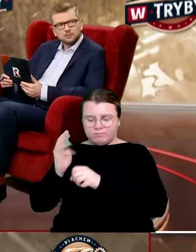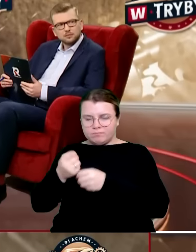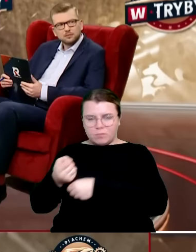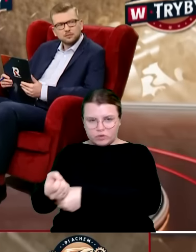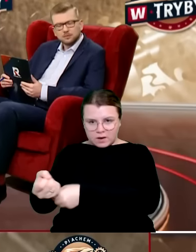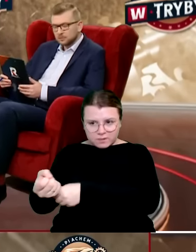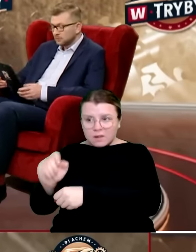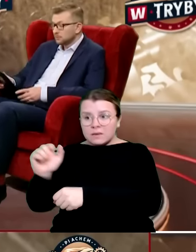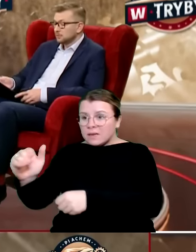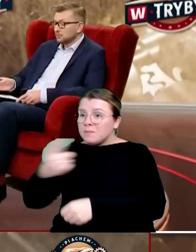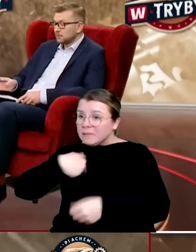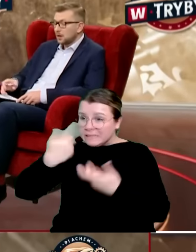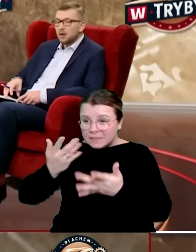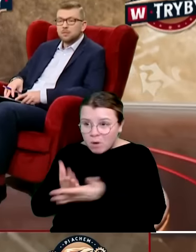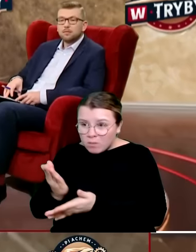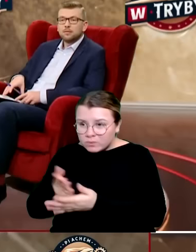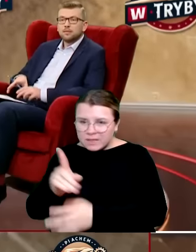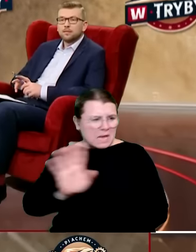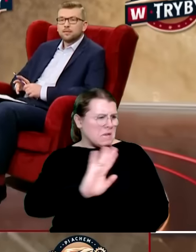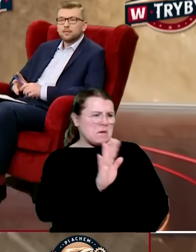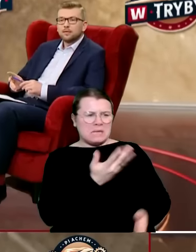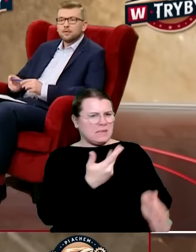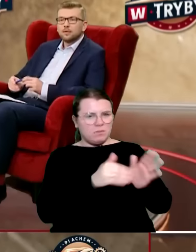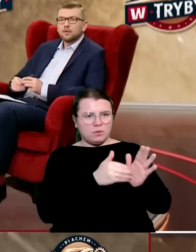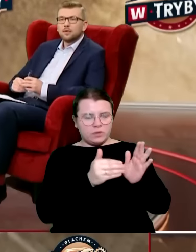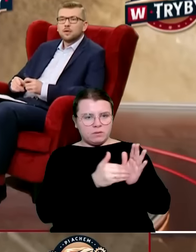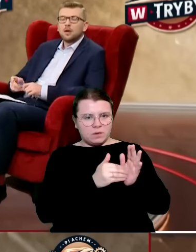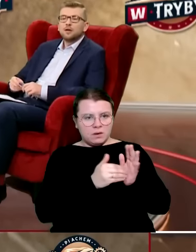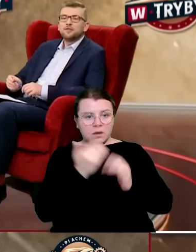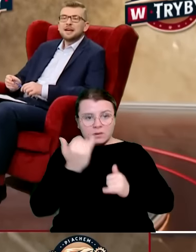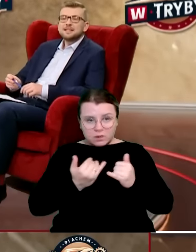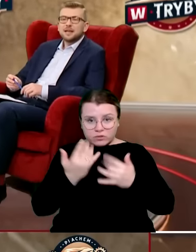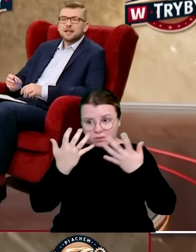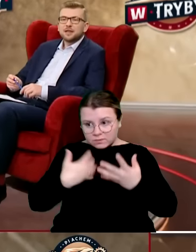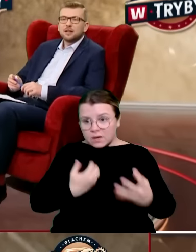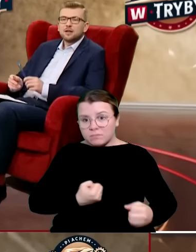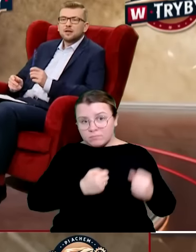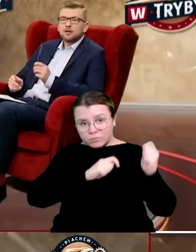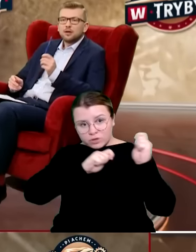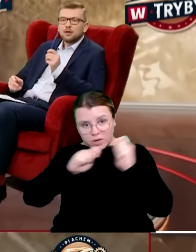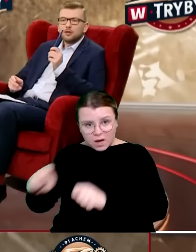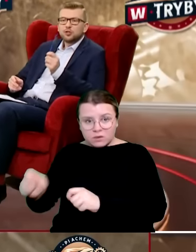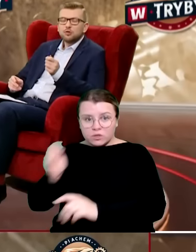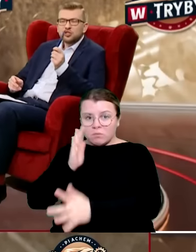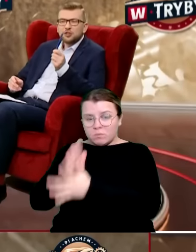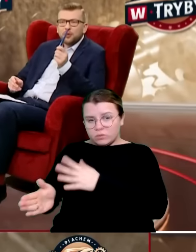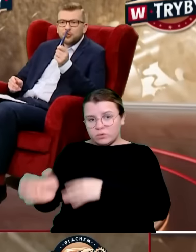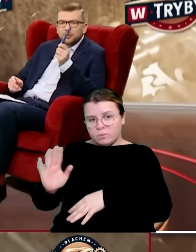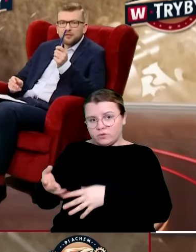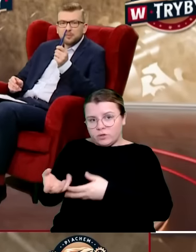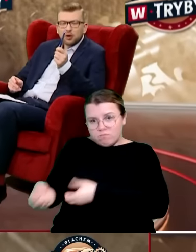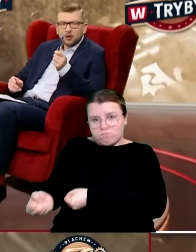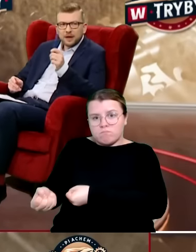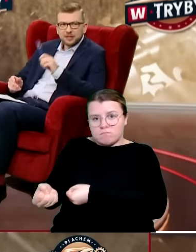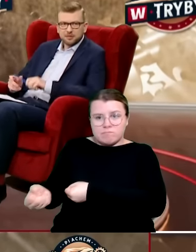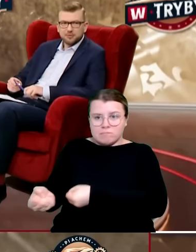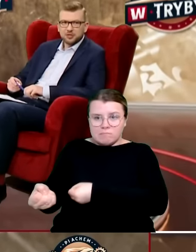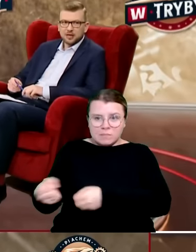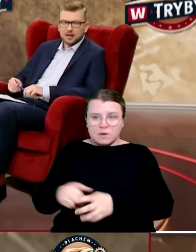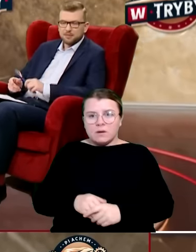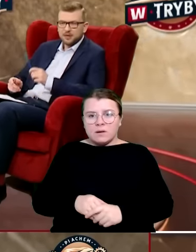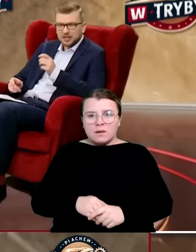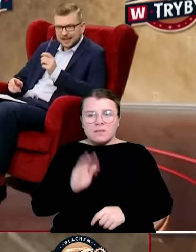takiej potrzeby. A gdyby tam pojechali, to pojechaliby chociażby z motopompami, więcej, dzięki którym Adrian, można by było... Żołnierze WOT-ów nawet blokowali,